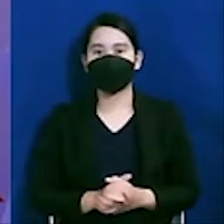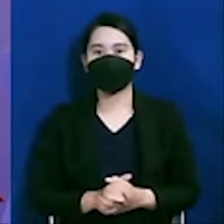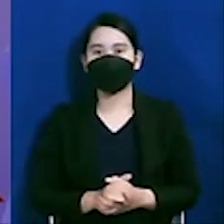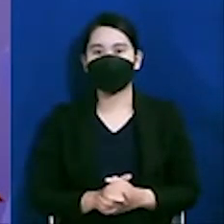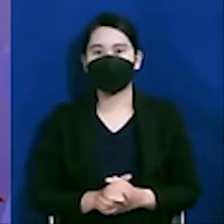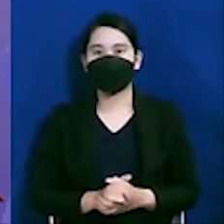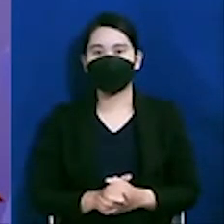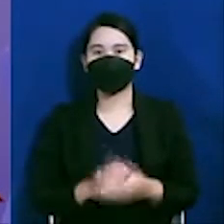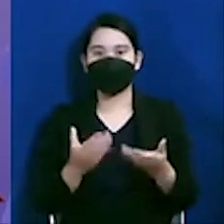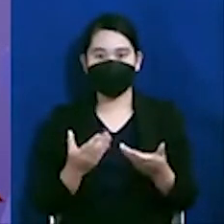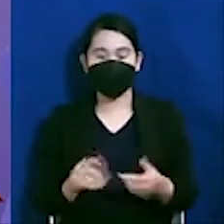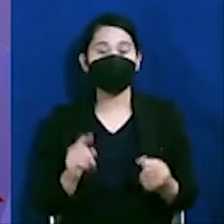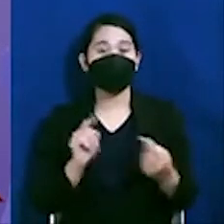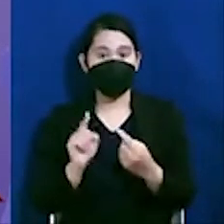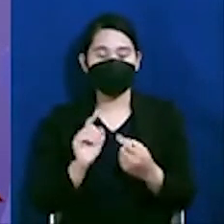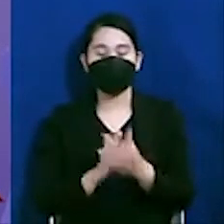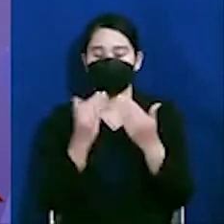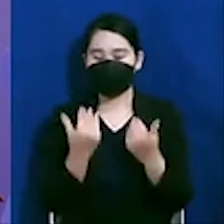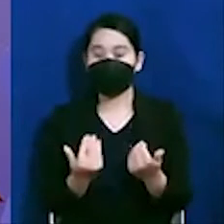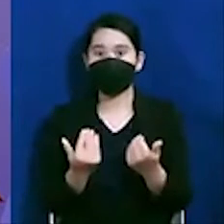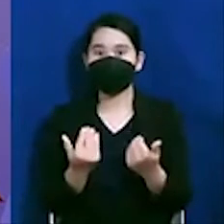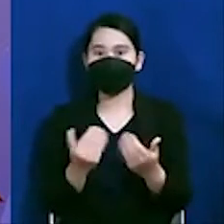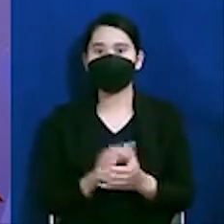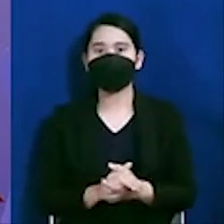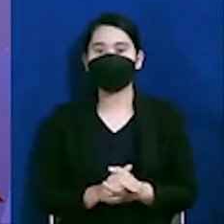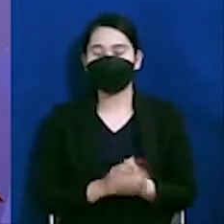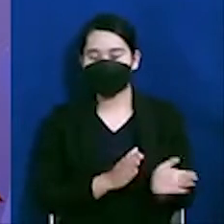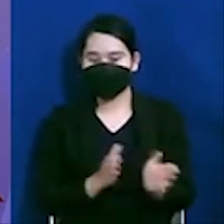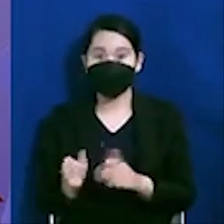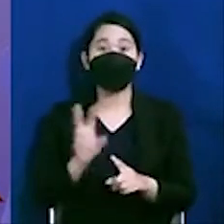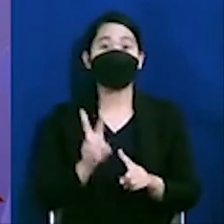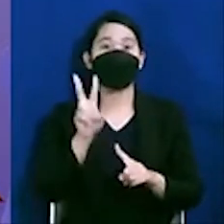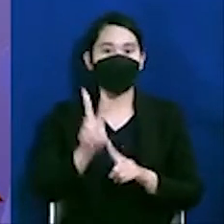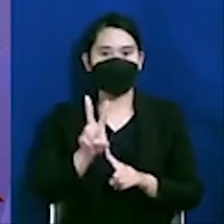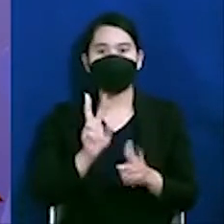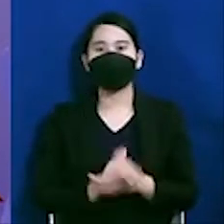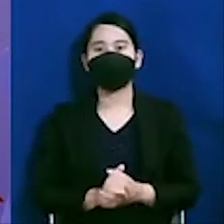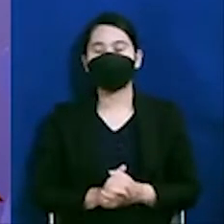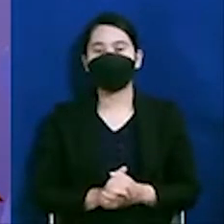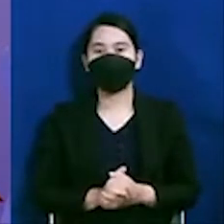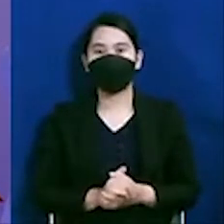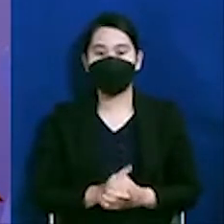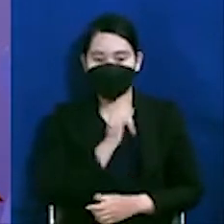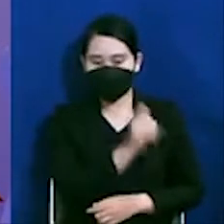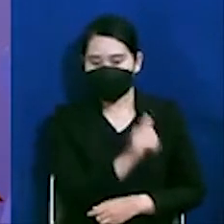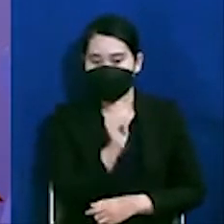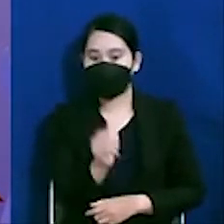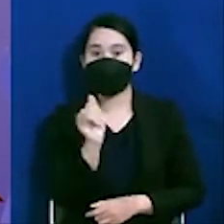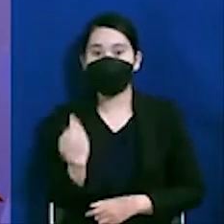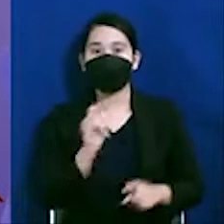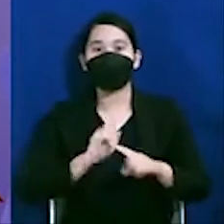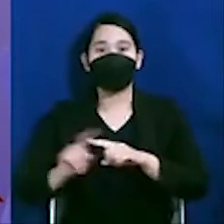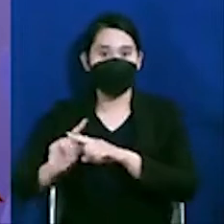ติดตั้งแอปต่างๆสำคัญช่วงนี้นะครับเรื่องที่สองก็คือเล่นการเดินทางต่างๆนะครับผมที่ว่า